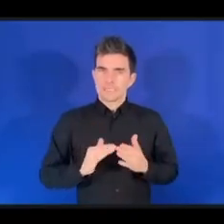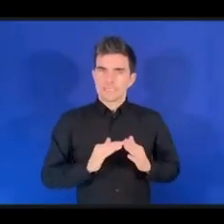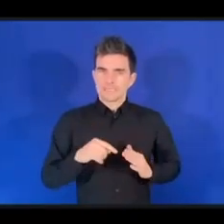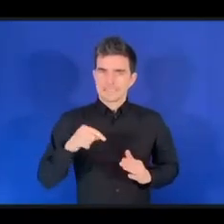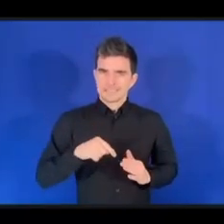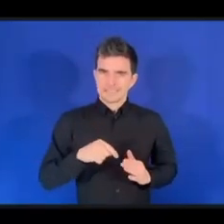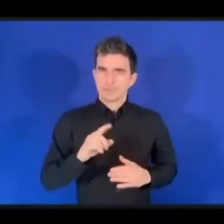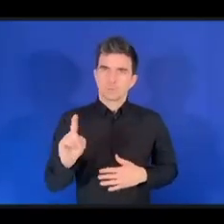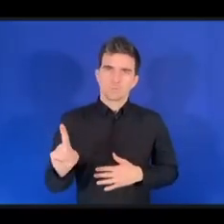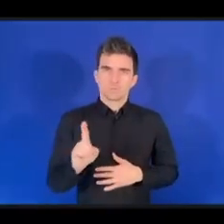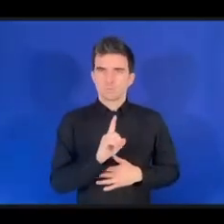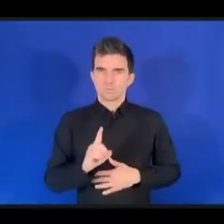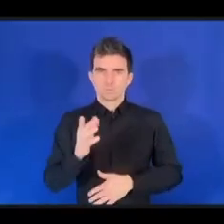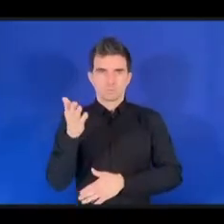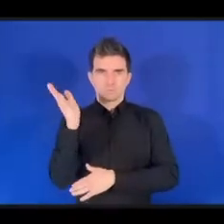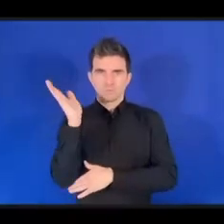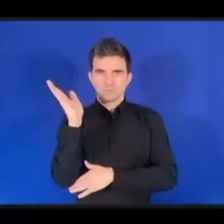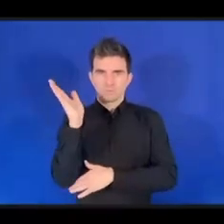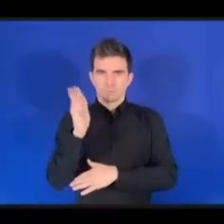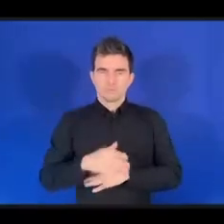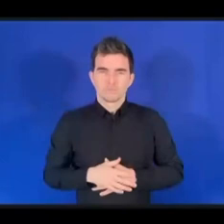台发言。